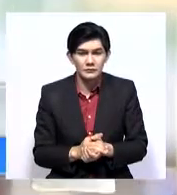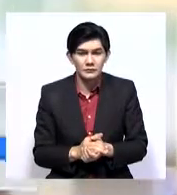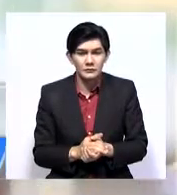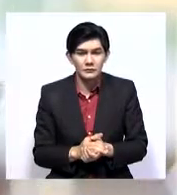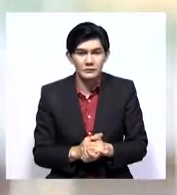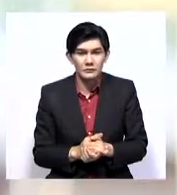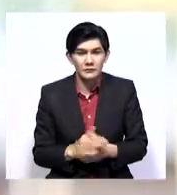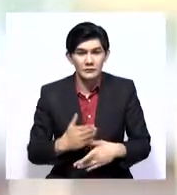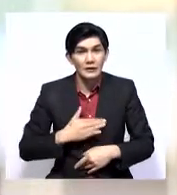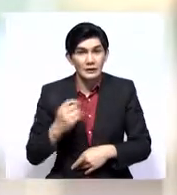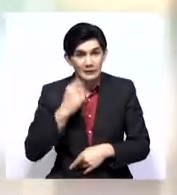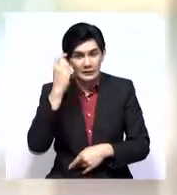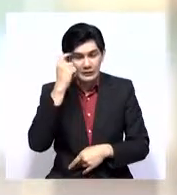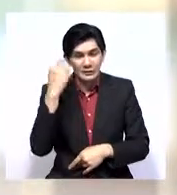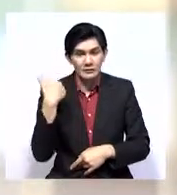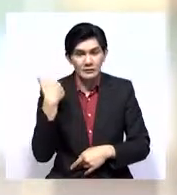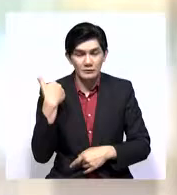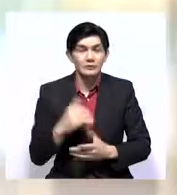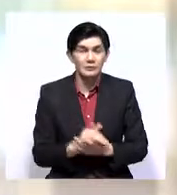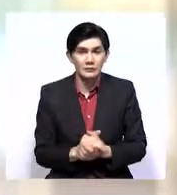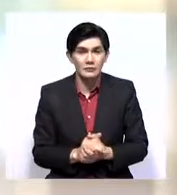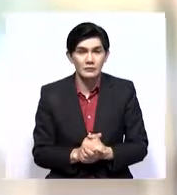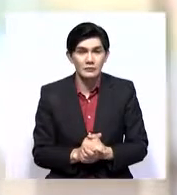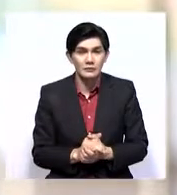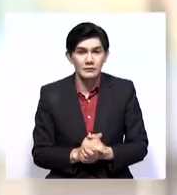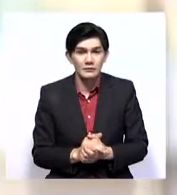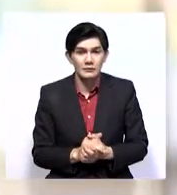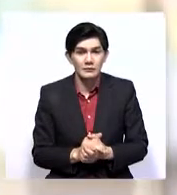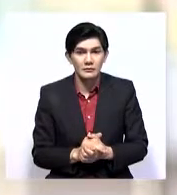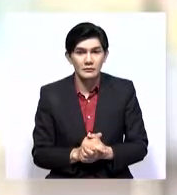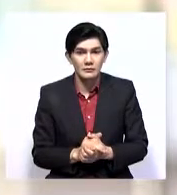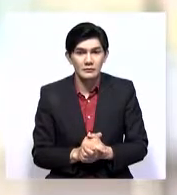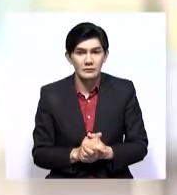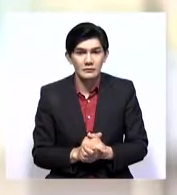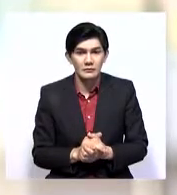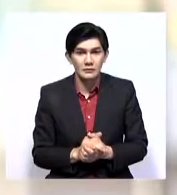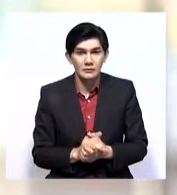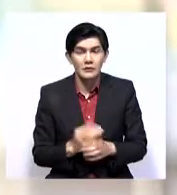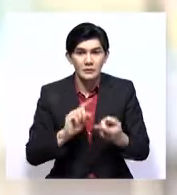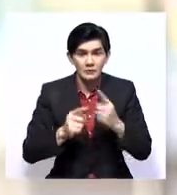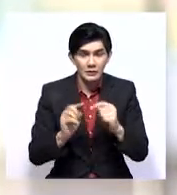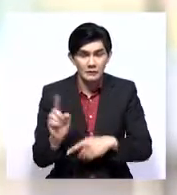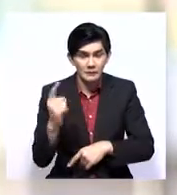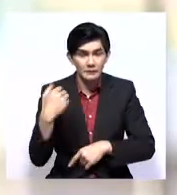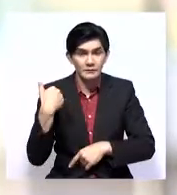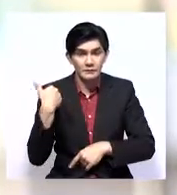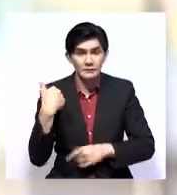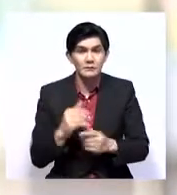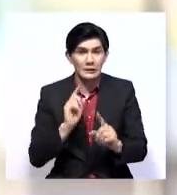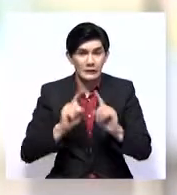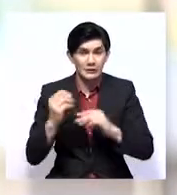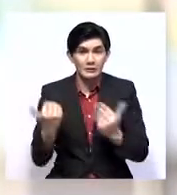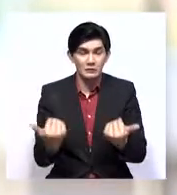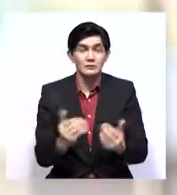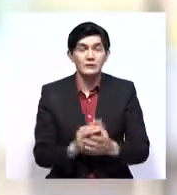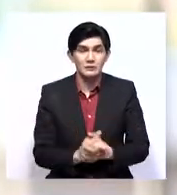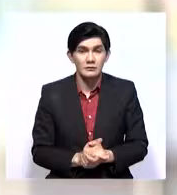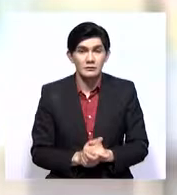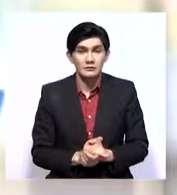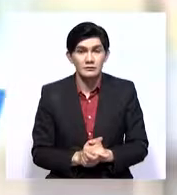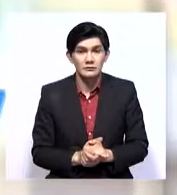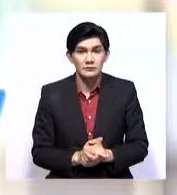be more disciplined andI will care more for my friends and of course more discipline